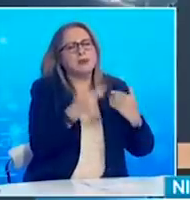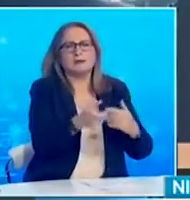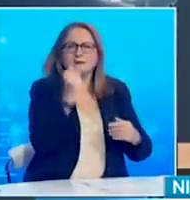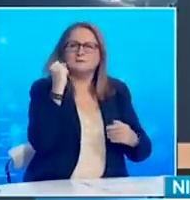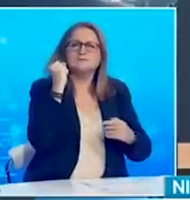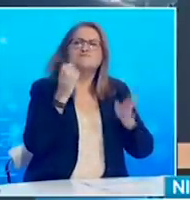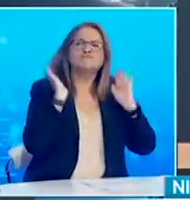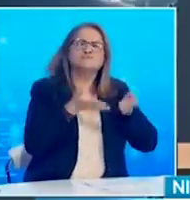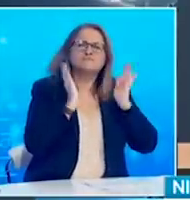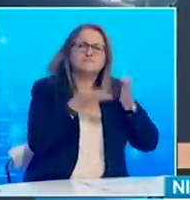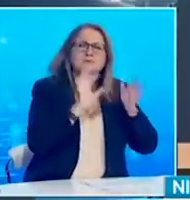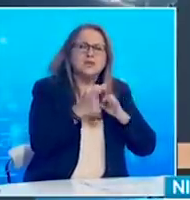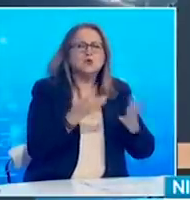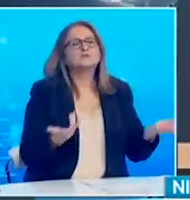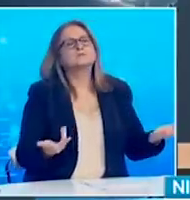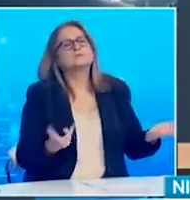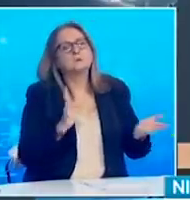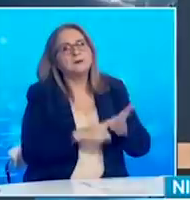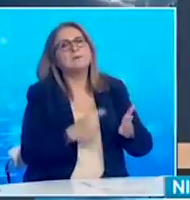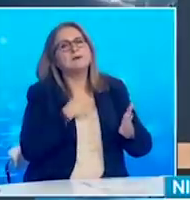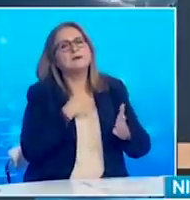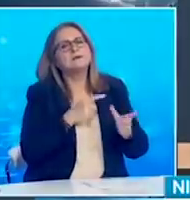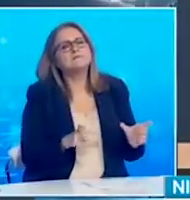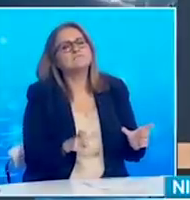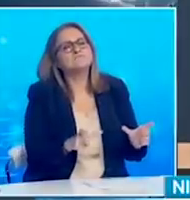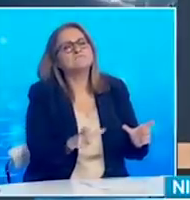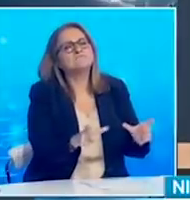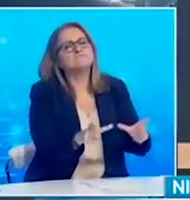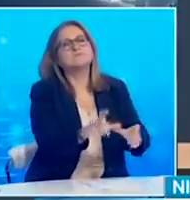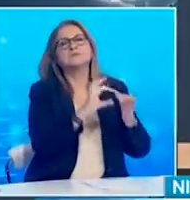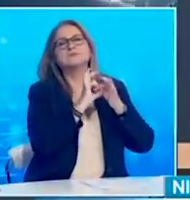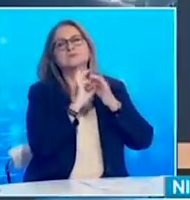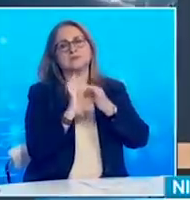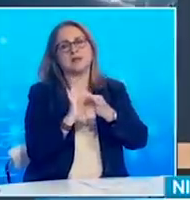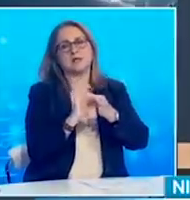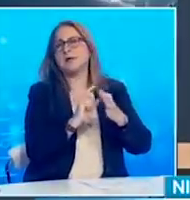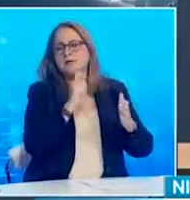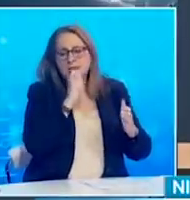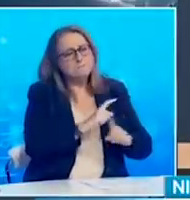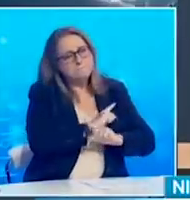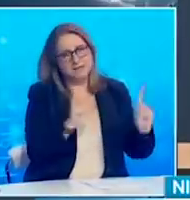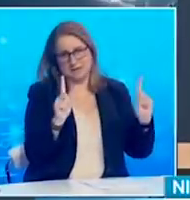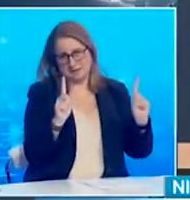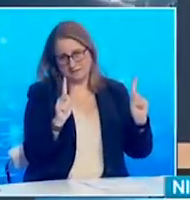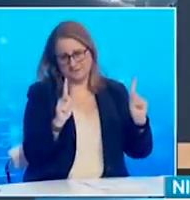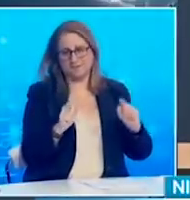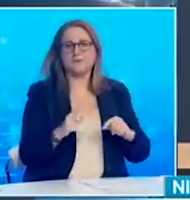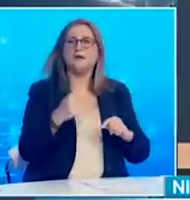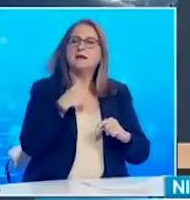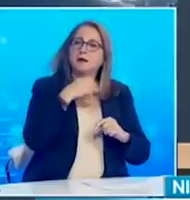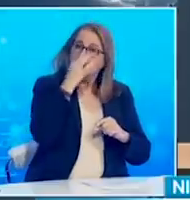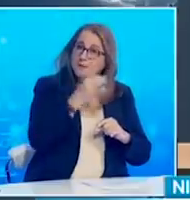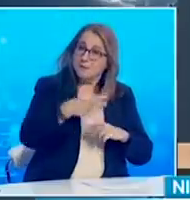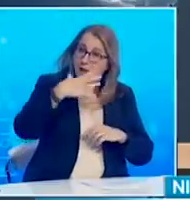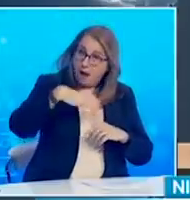αντίδρασης πρέπει να είναι τέτοιος ώστε να μην του αφήνουμε ανοιχτές χαραμάδες. Αγαπητοί μου συμπολίτες, είχαμε πει από την πρώτη στιγμή